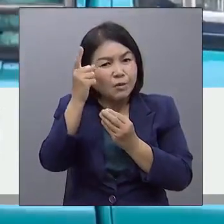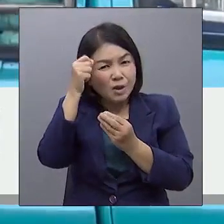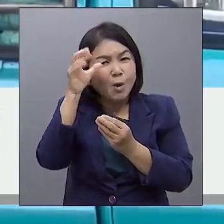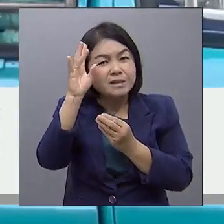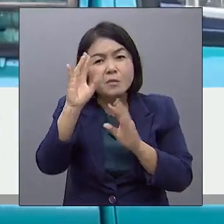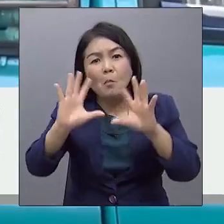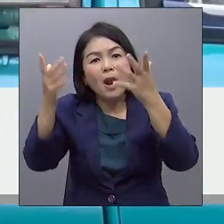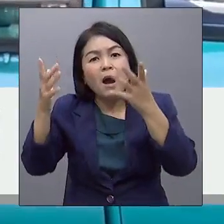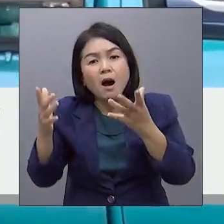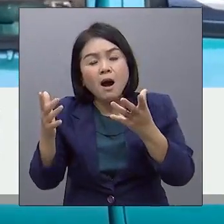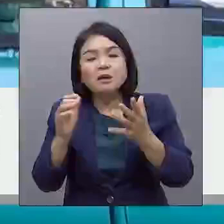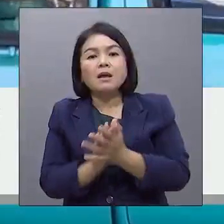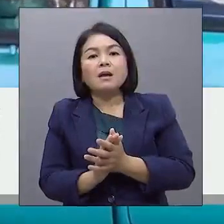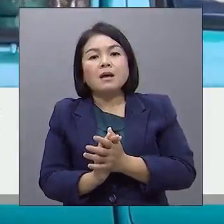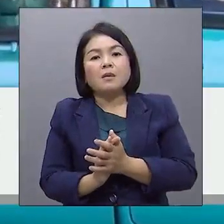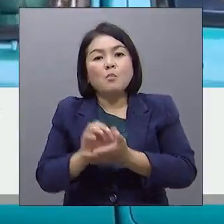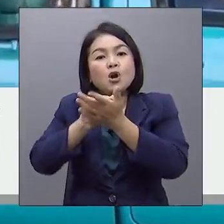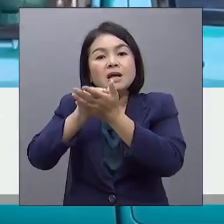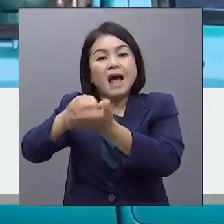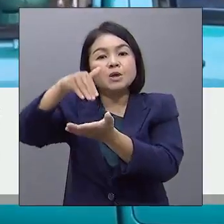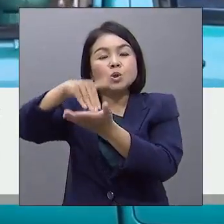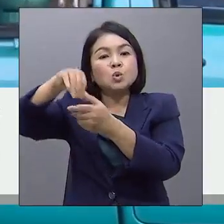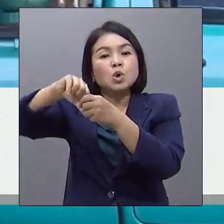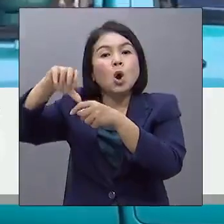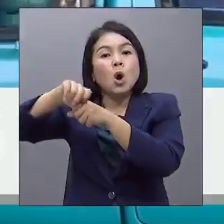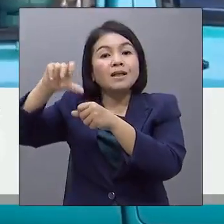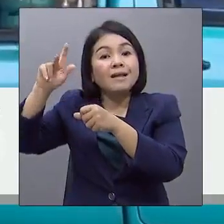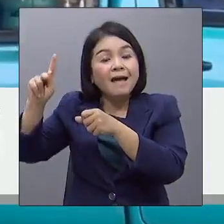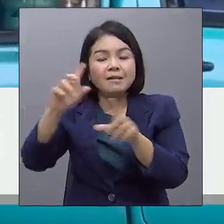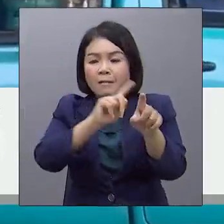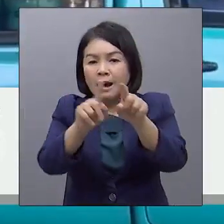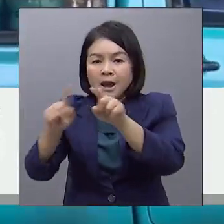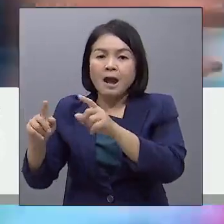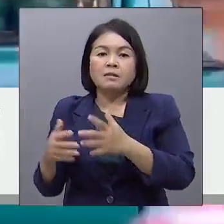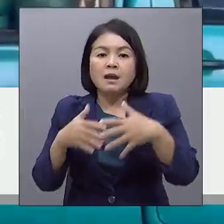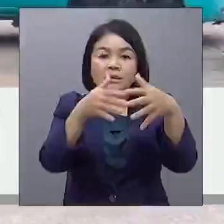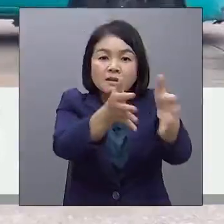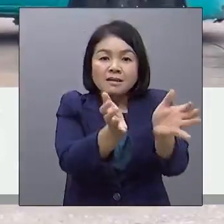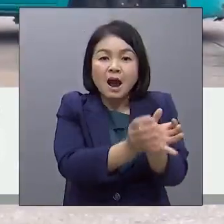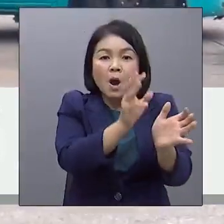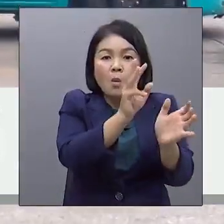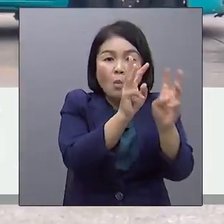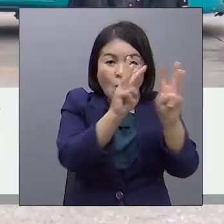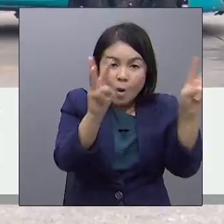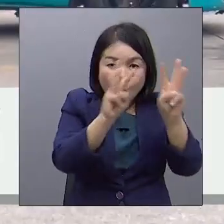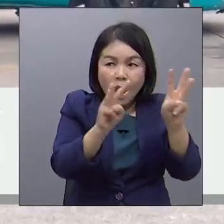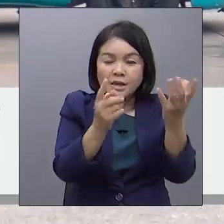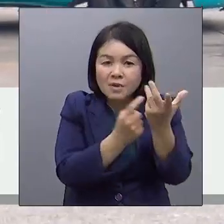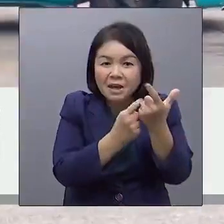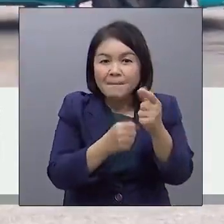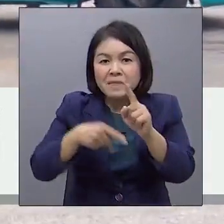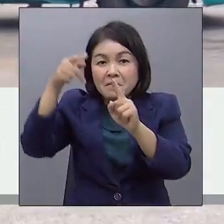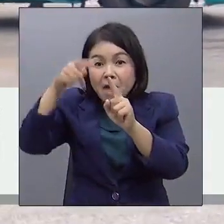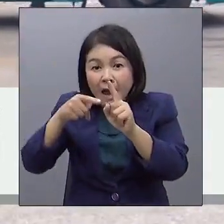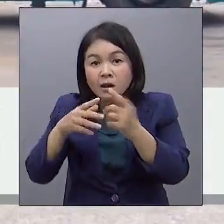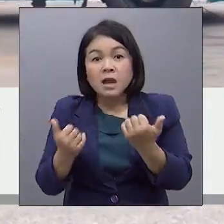พนักงานของโรงบรรจุก๊าซหุงต้มก็บอกว่าแต่ละวันจะมีคนนำถังแก๊สเปล่ามาบรรจุประมาณ 1,000 ถังค่ะแต่เมื่อวานนี้วันเดียวม